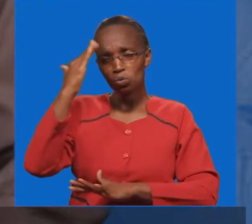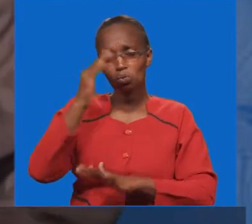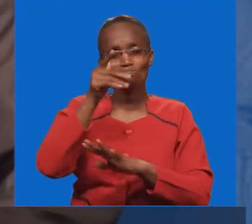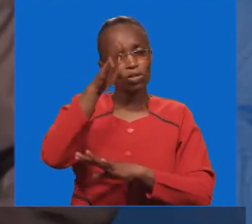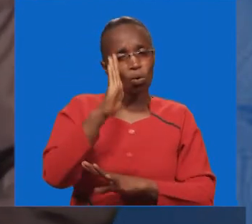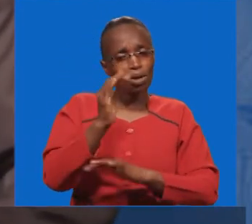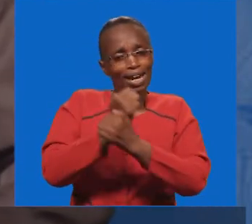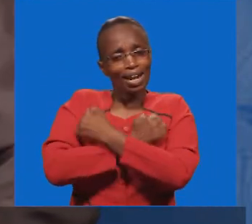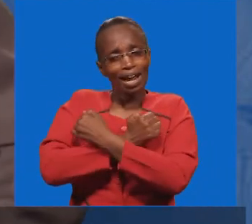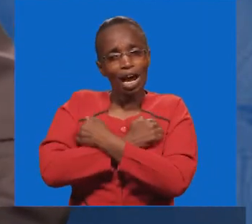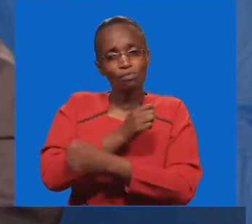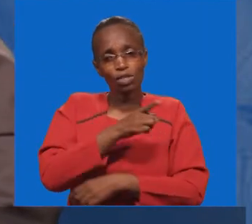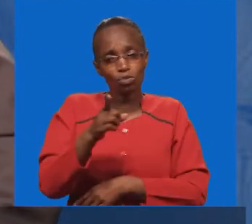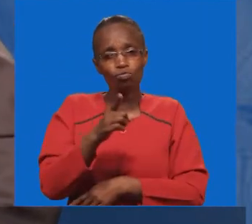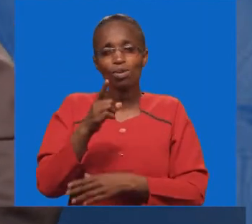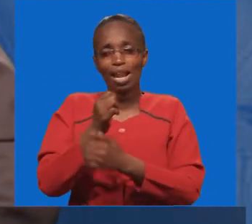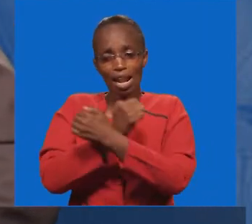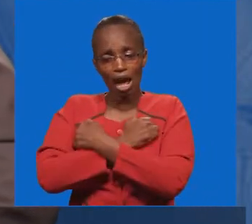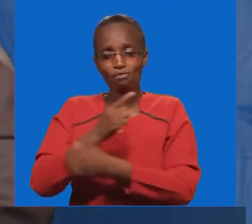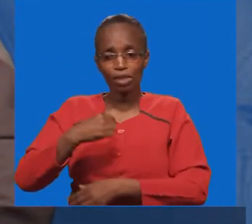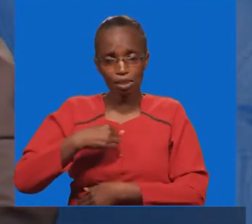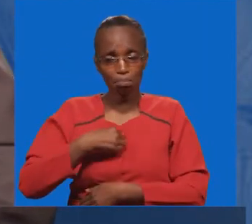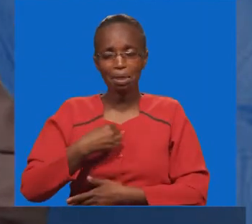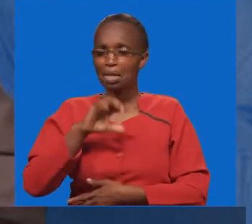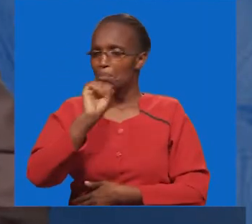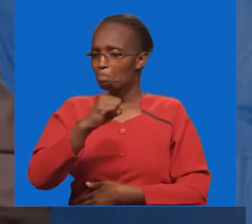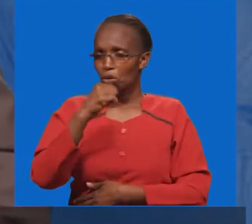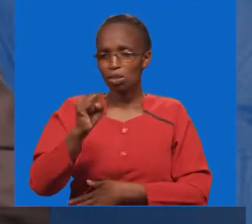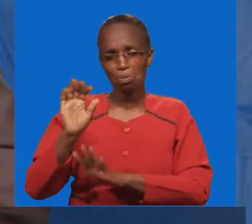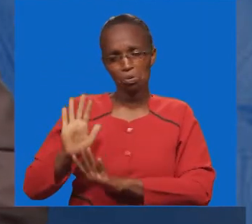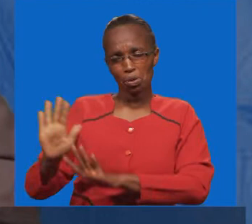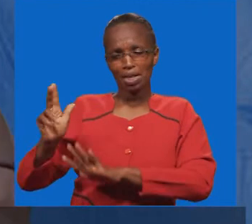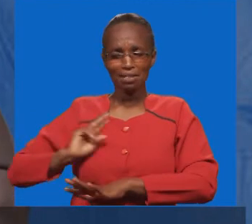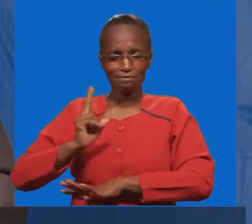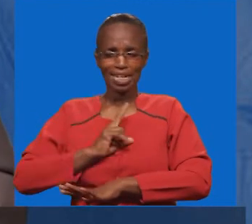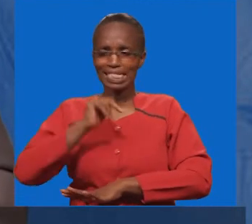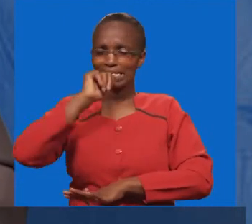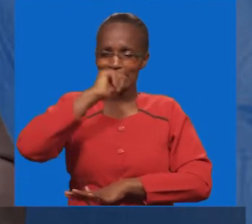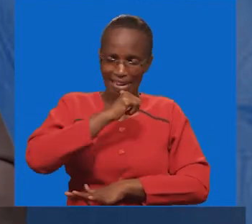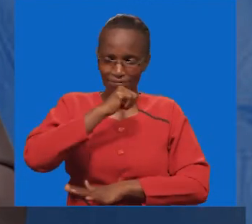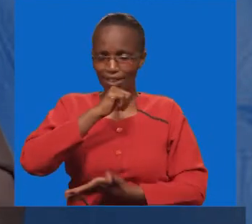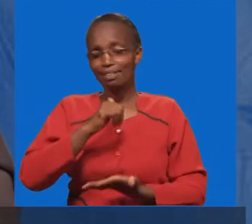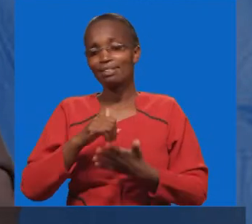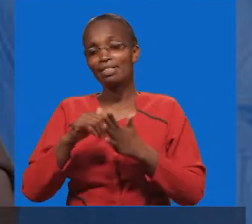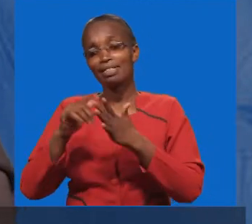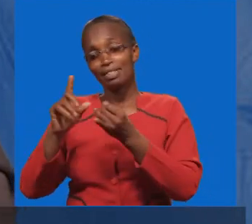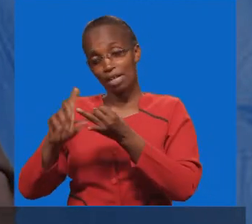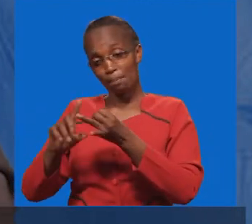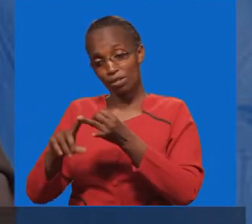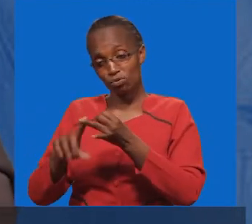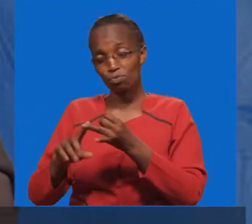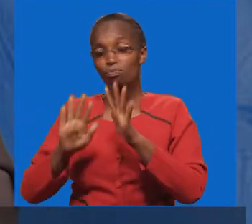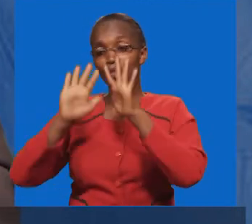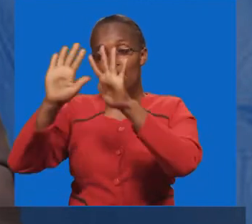wetu. Unajua, ni vizuri kujua kana kwamba Mungu anakujali, Mungu ananijali, na hawezi kuachilia